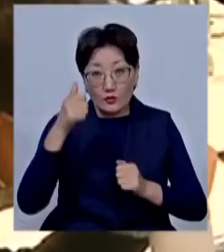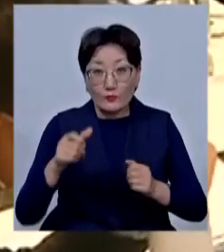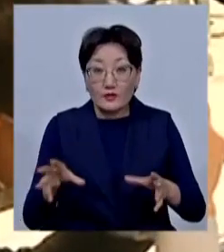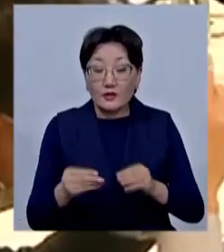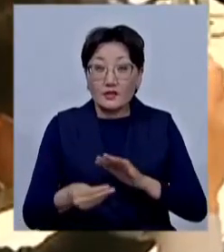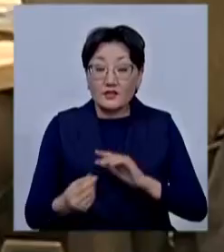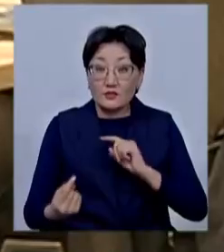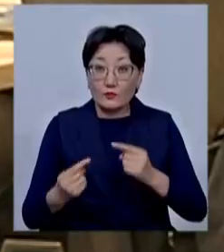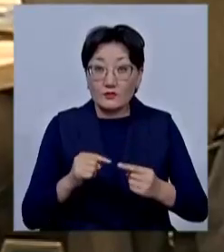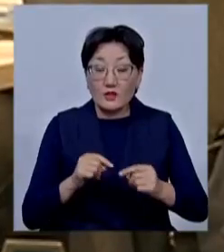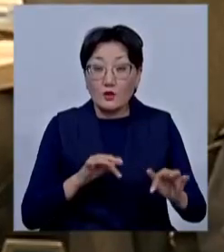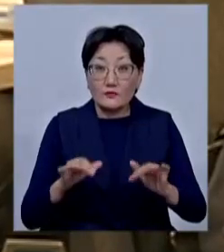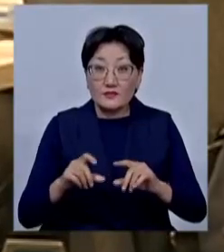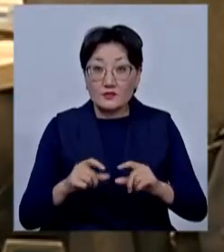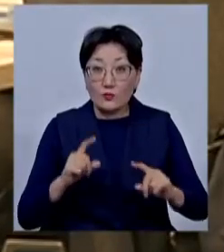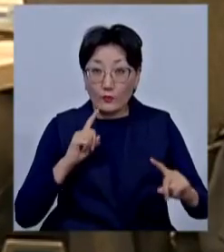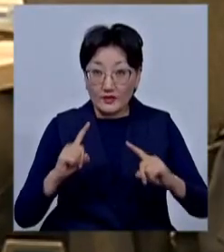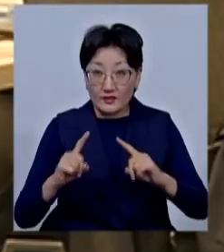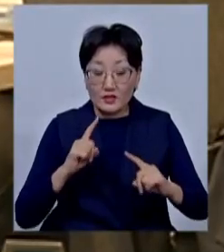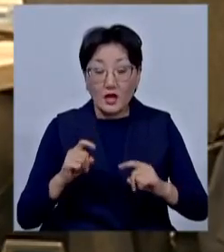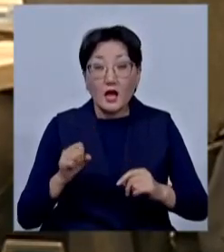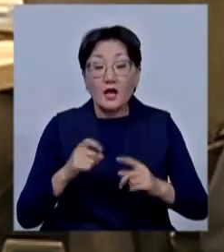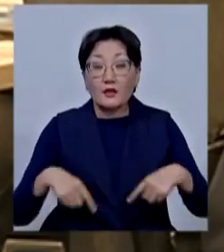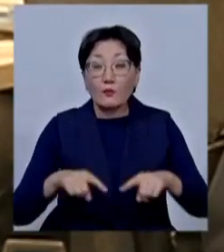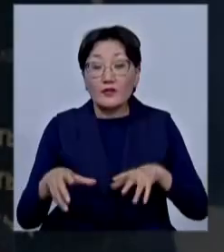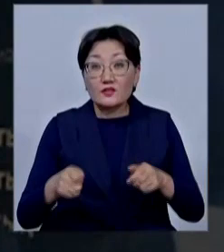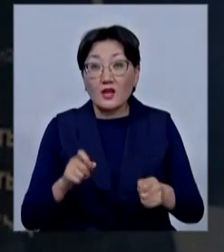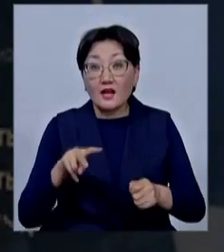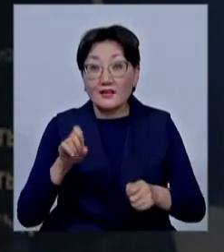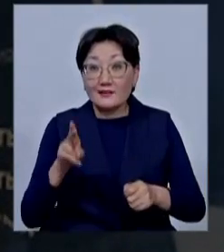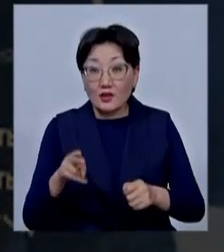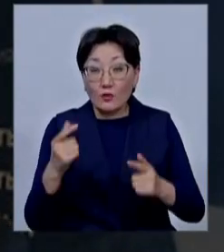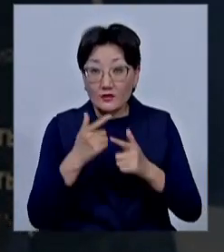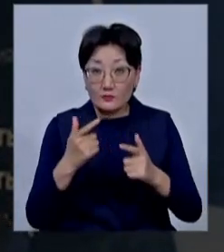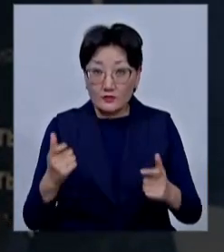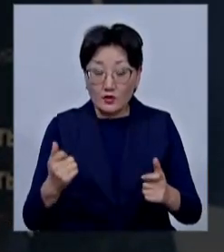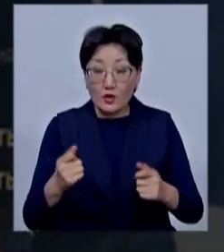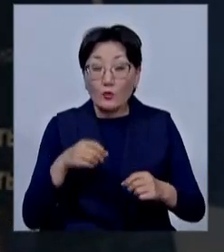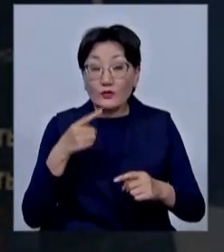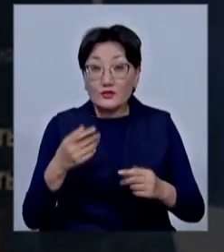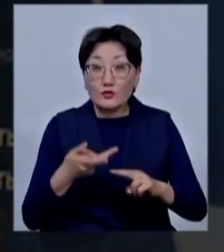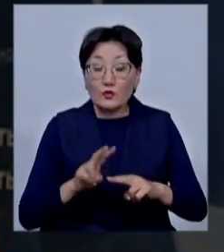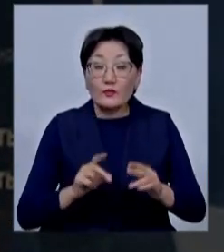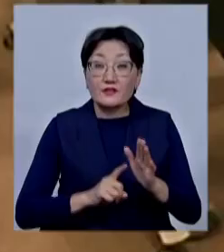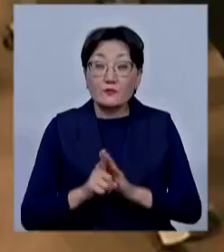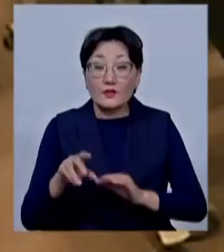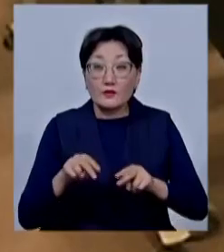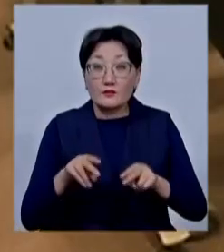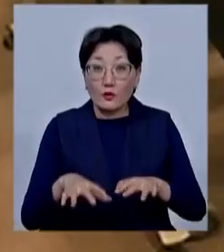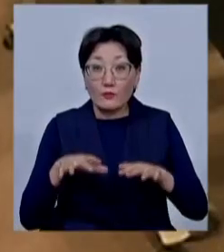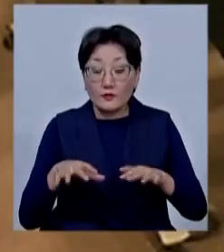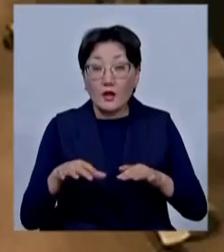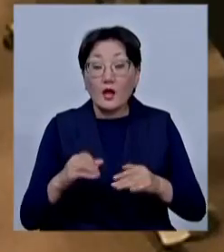сыбайлас жемқорлыққа қарсы әрекет конференциясында агенттік төрағасы Алик Шпекбаев мәлімдеді. Сөзінше, бұл бастама парламент